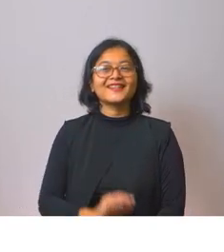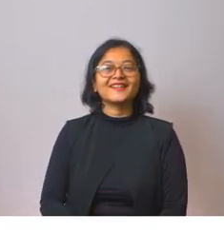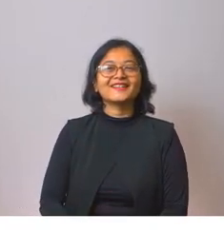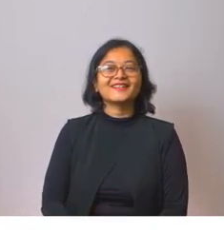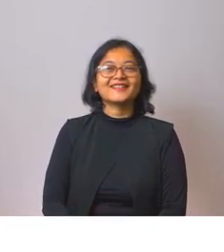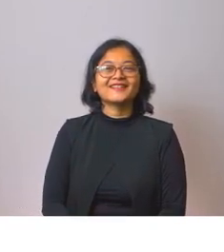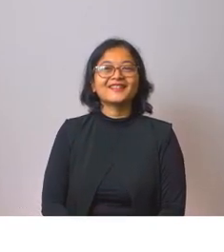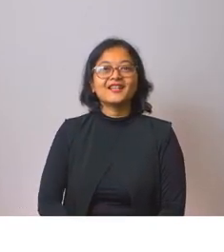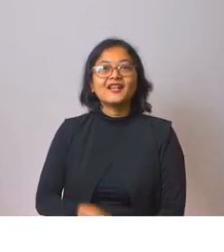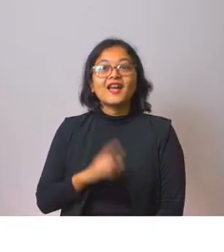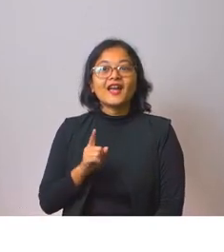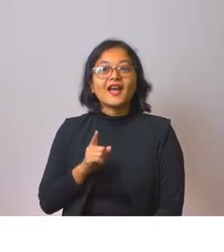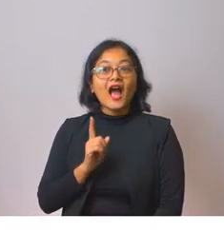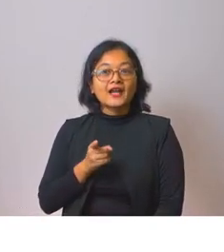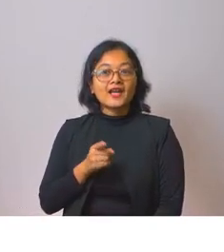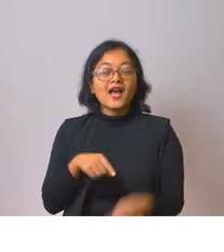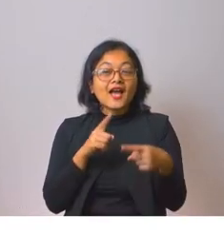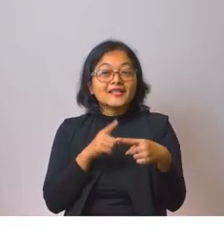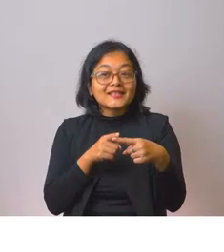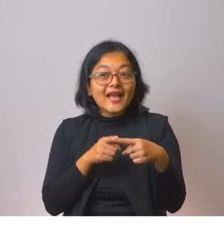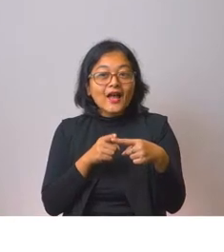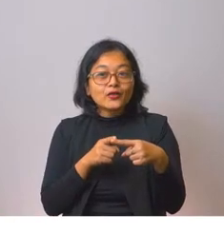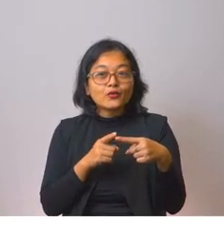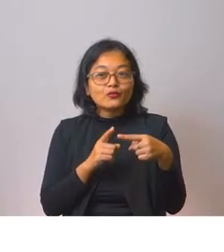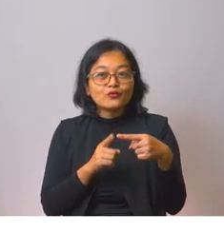New Year. Ada satu video lagi untuk kita semua.